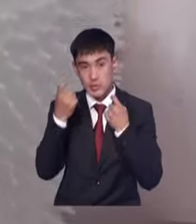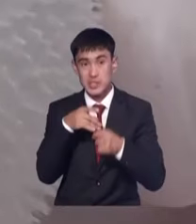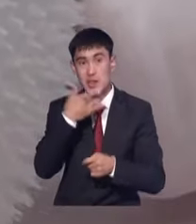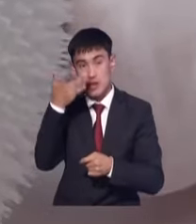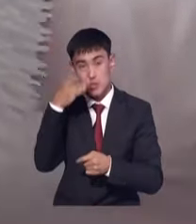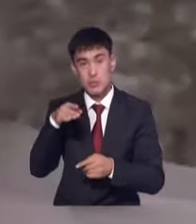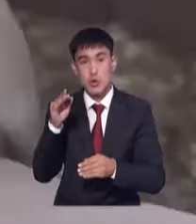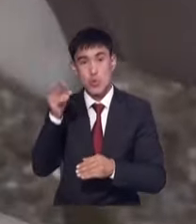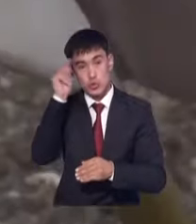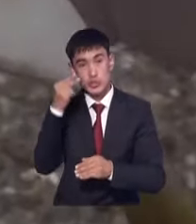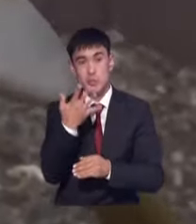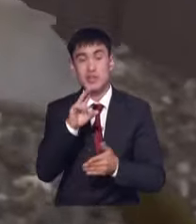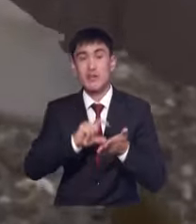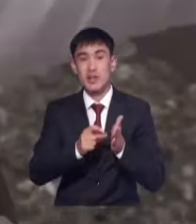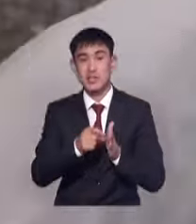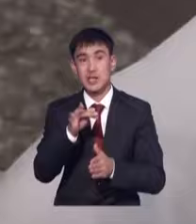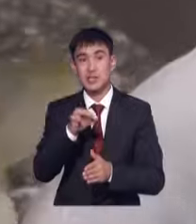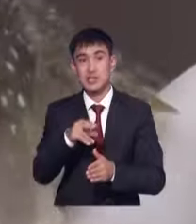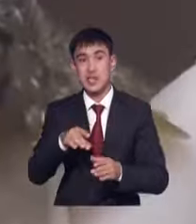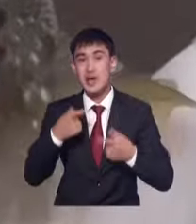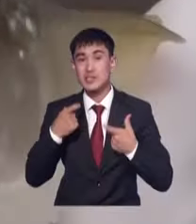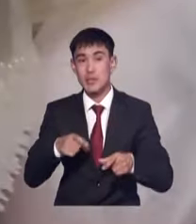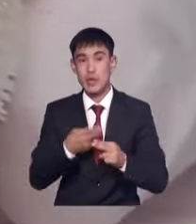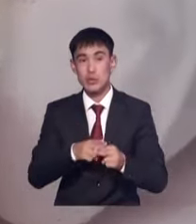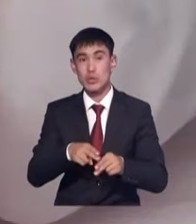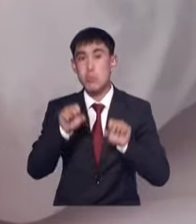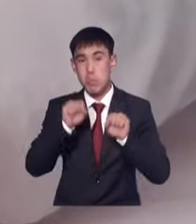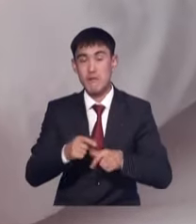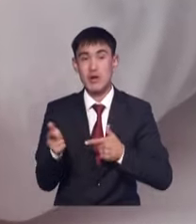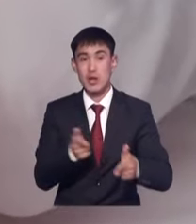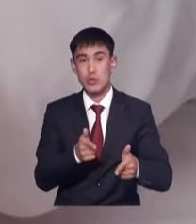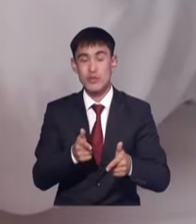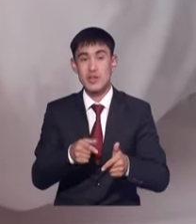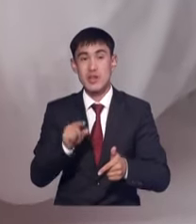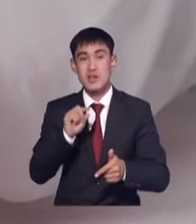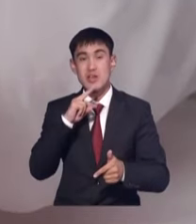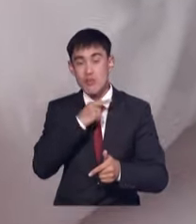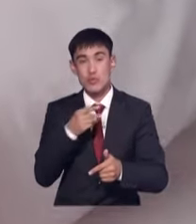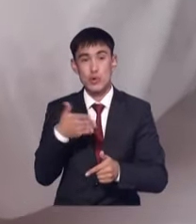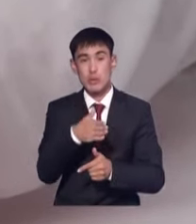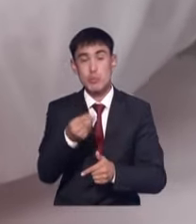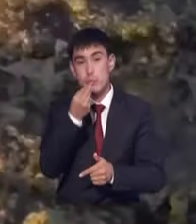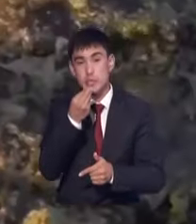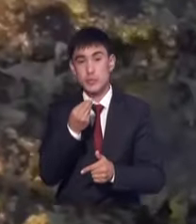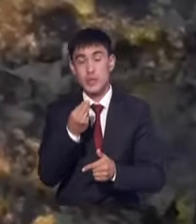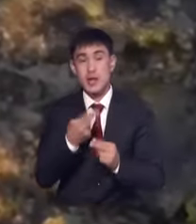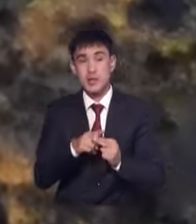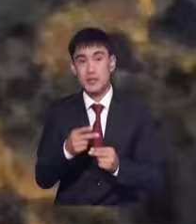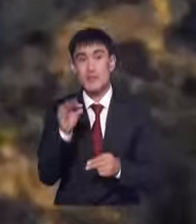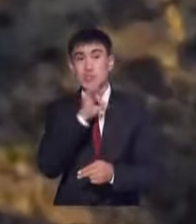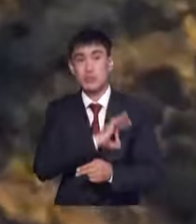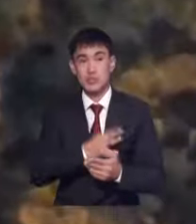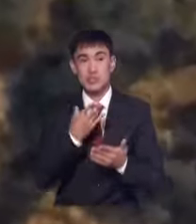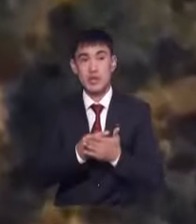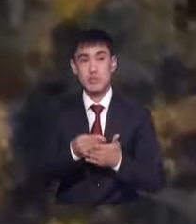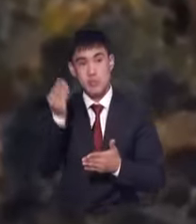летом ученица 5 класса Карин Табира сдала экзамен, который дал ей право готовить ядовитую рыбу для употребления в пищу. Недавно она воспользовалась